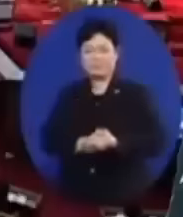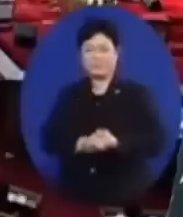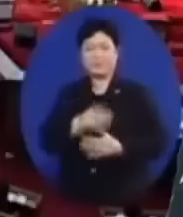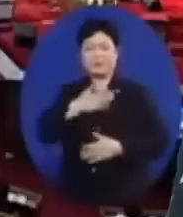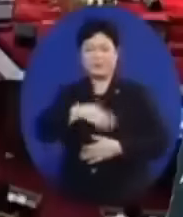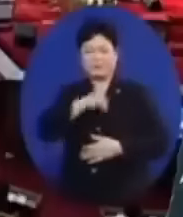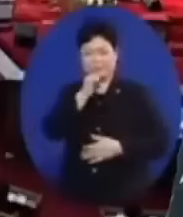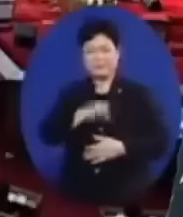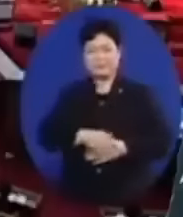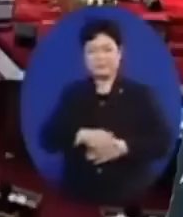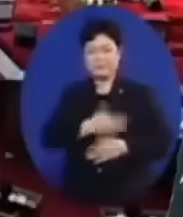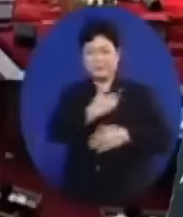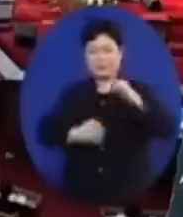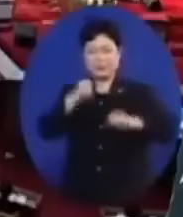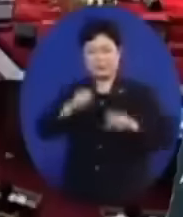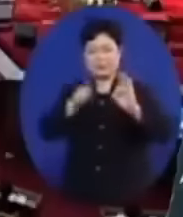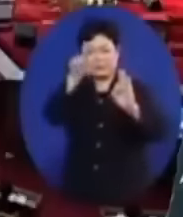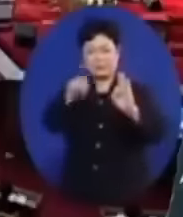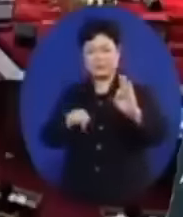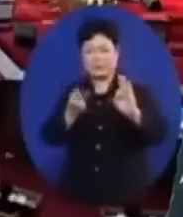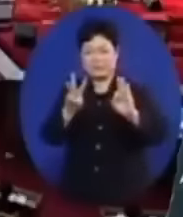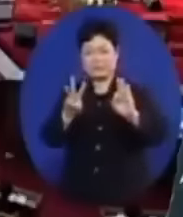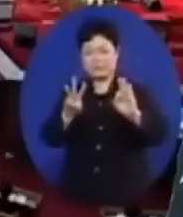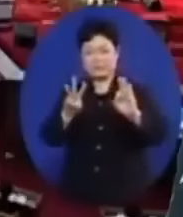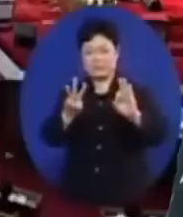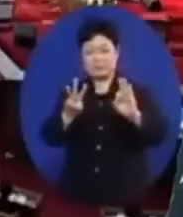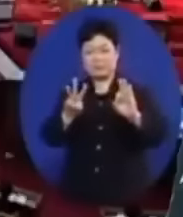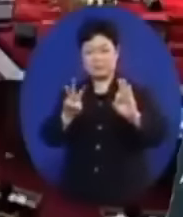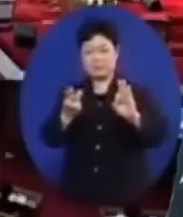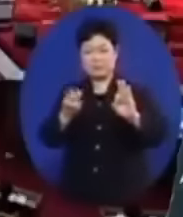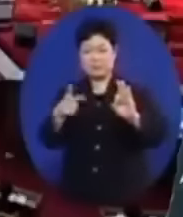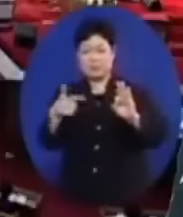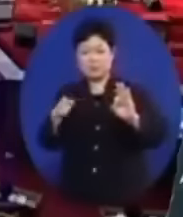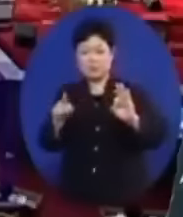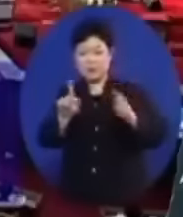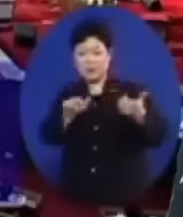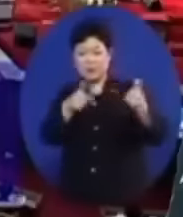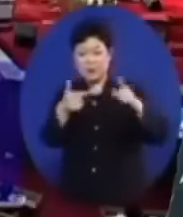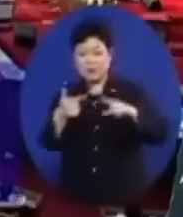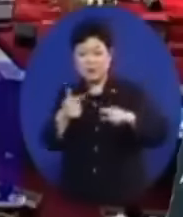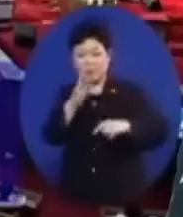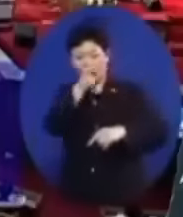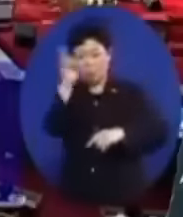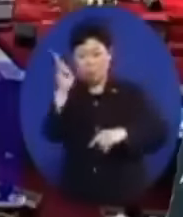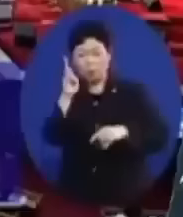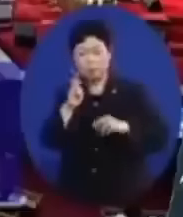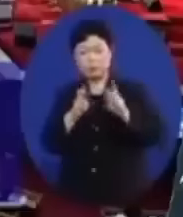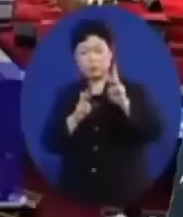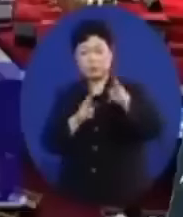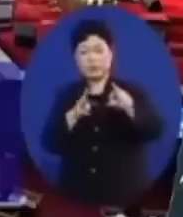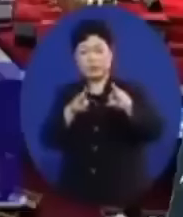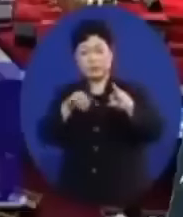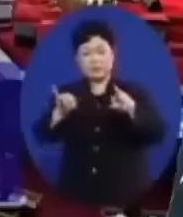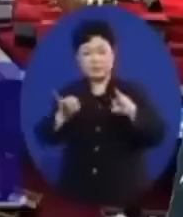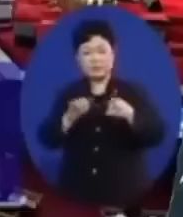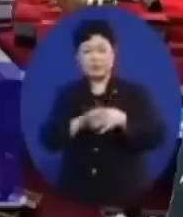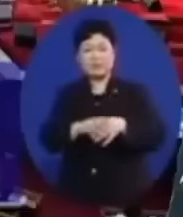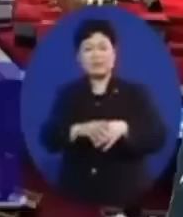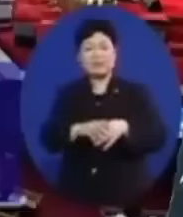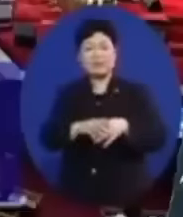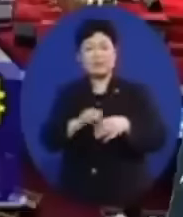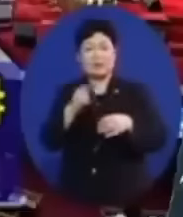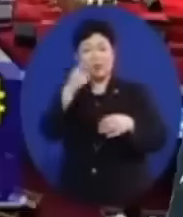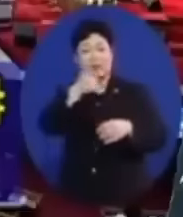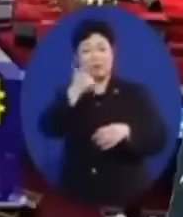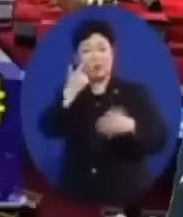것입니다. 사도행전 10장 3절로 6절에 보면 하루는 제 9시쯤 되어 환상 중에 밝히 보매